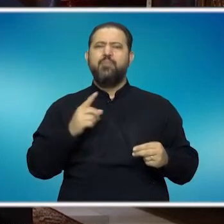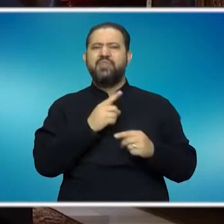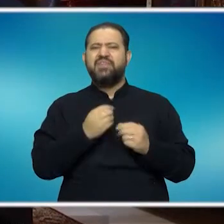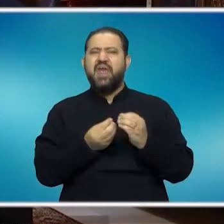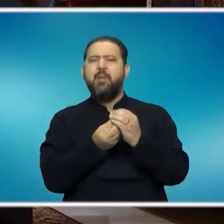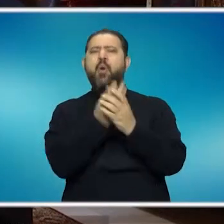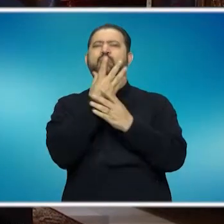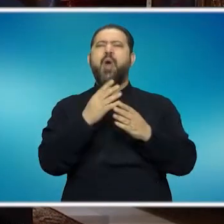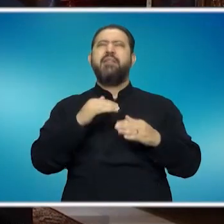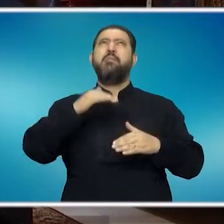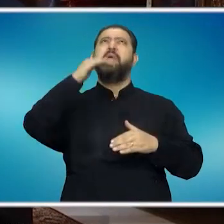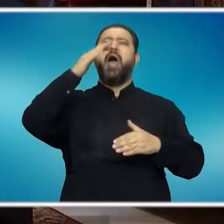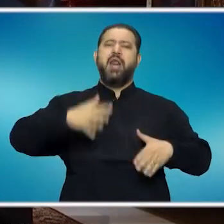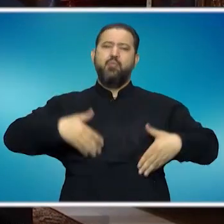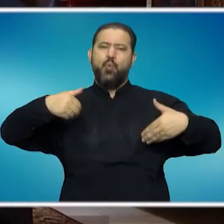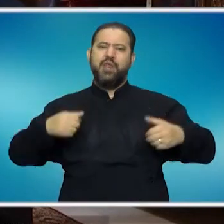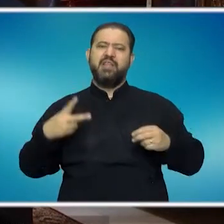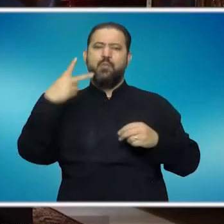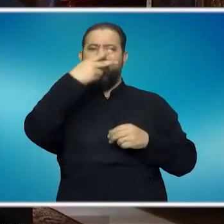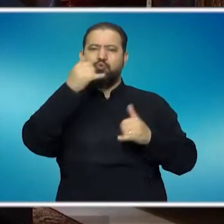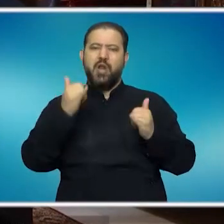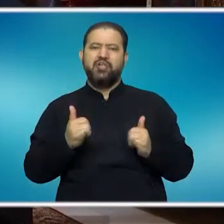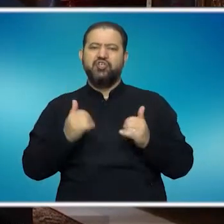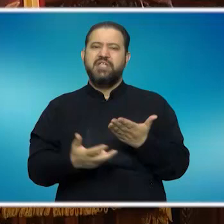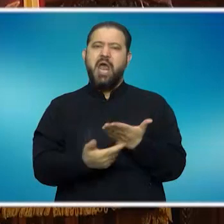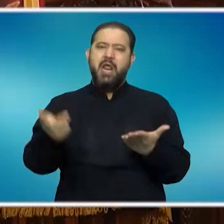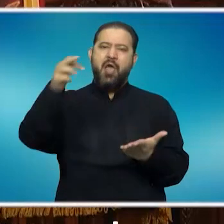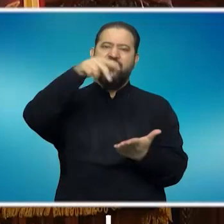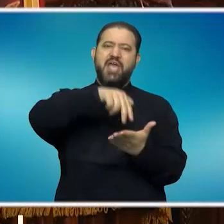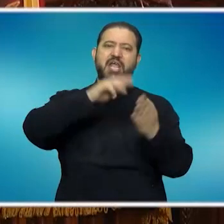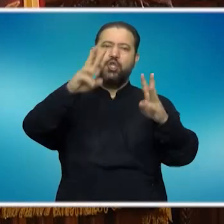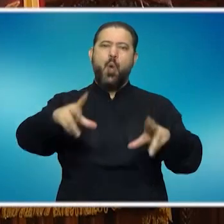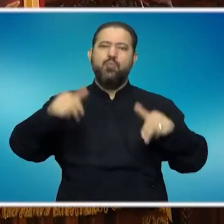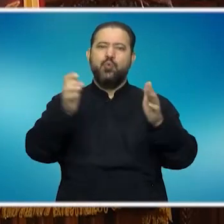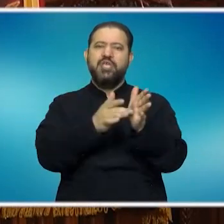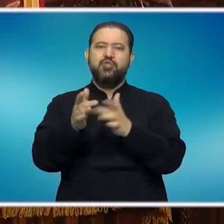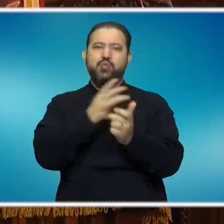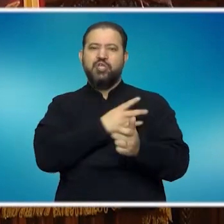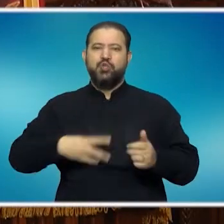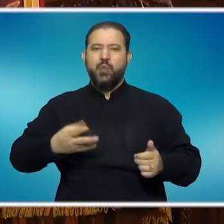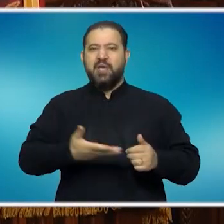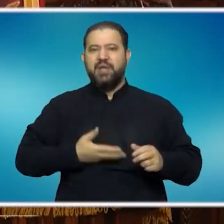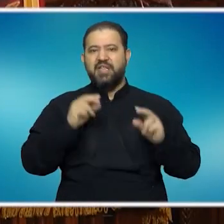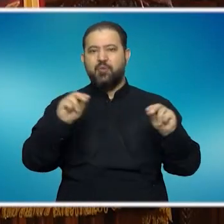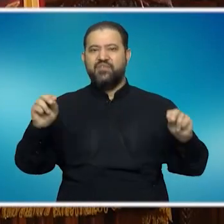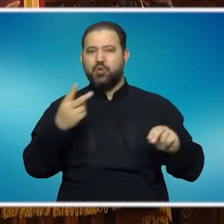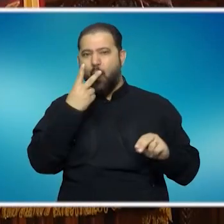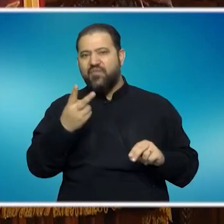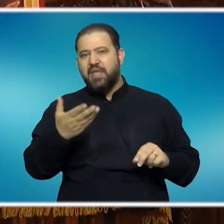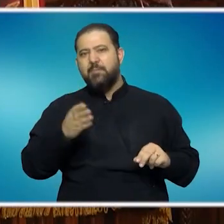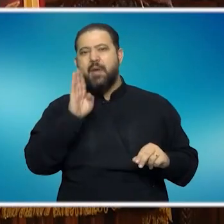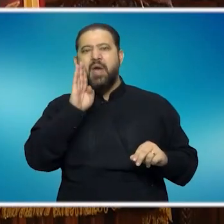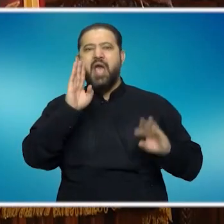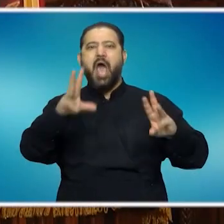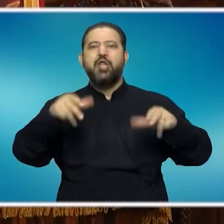iată, postul mare și sfânt al Învierii Domnului. Părinte profesor, o vedem, iată, pe Maica Domnului